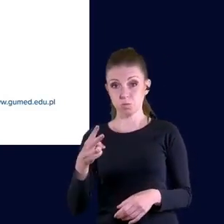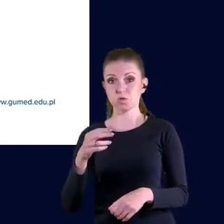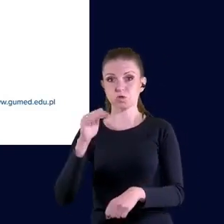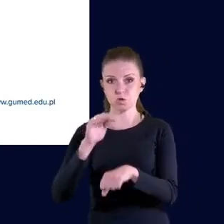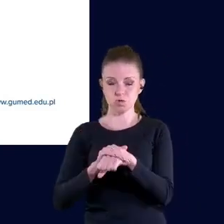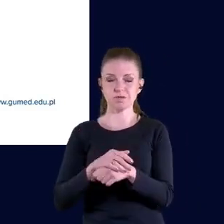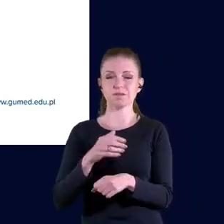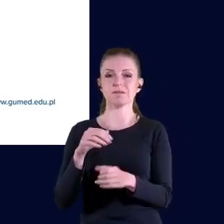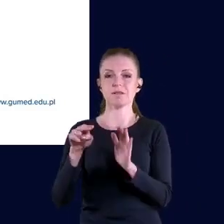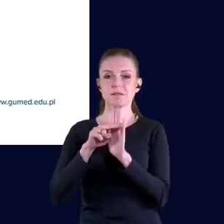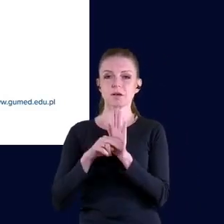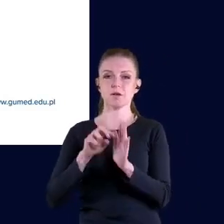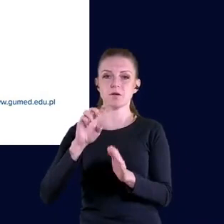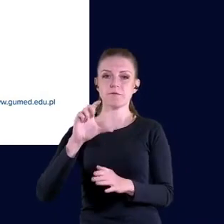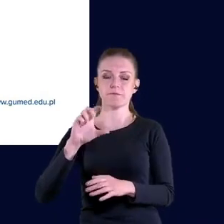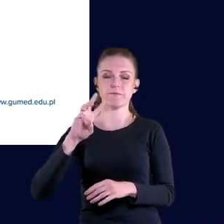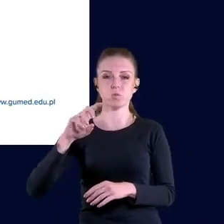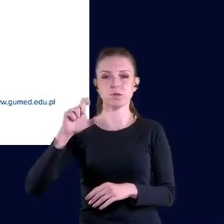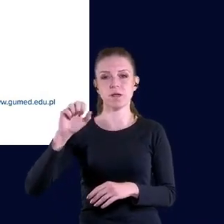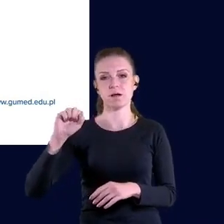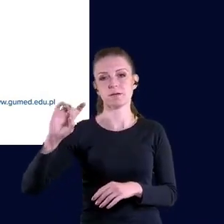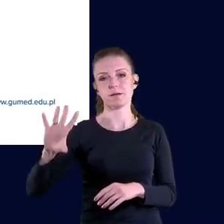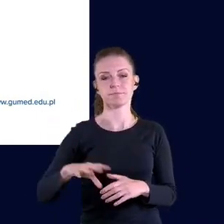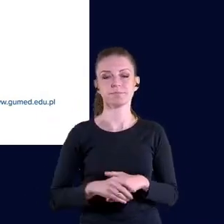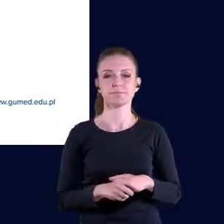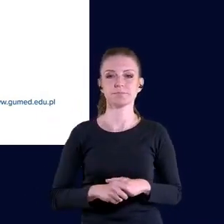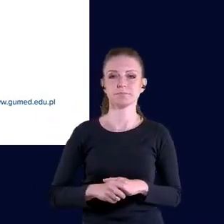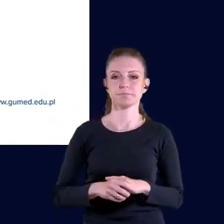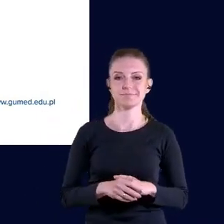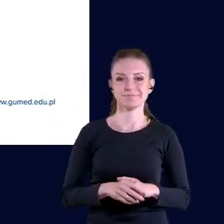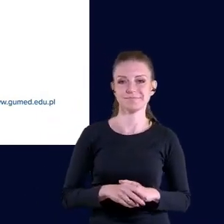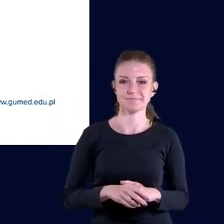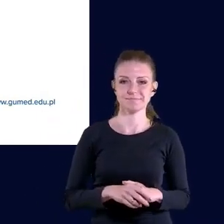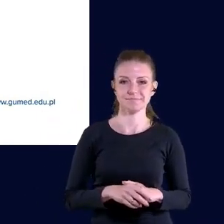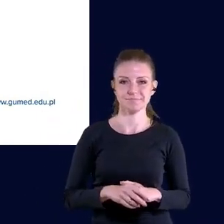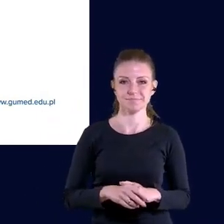standardami dziękuję i oddaję głos Un